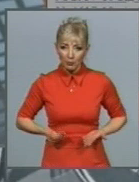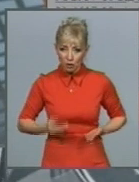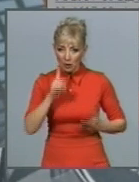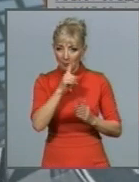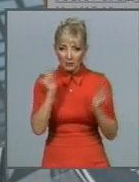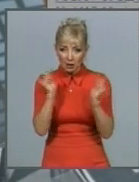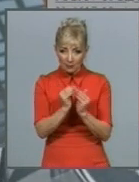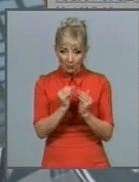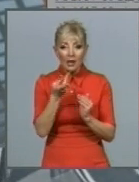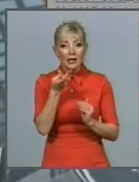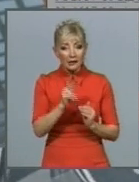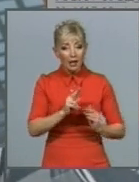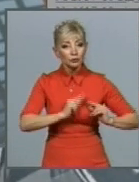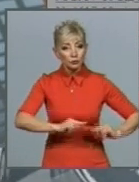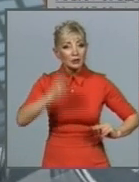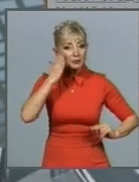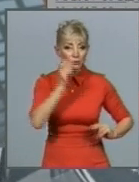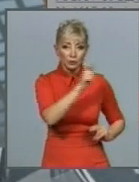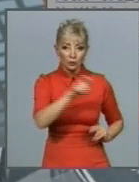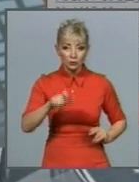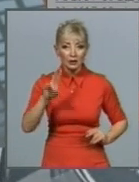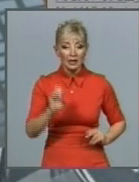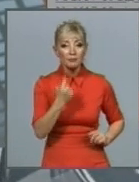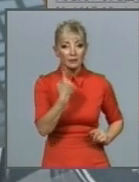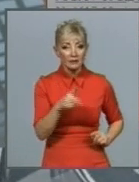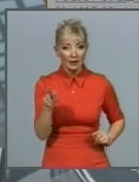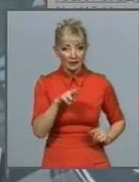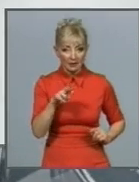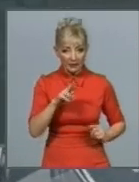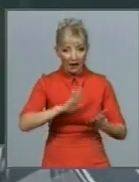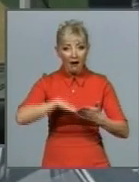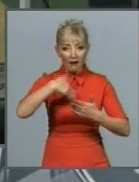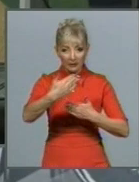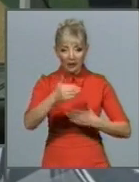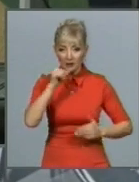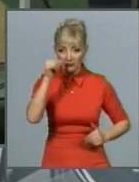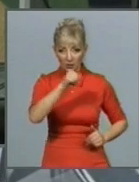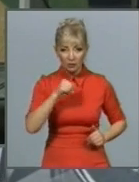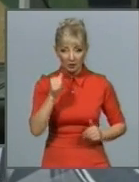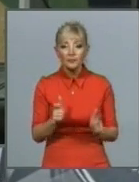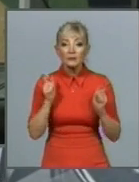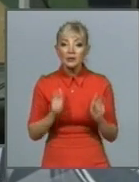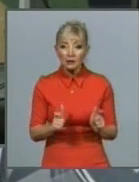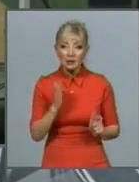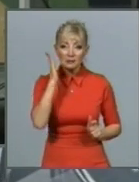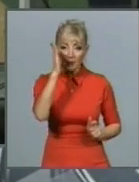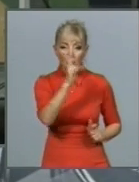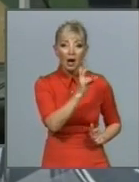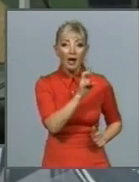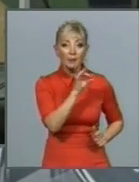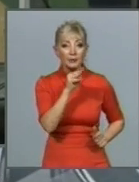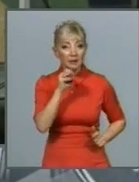мінімум, встановлений для працездатних осіб на 1 січня календарного року. Згідно з прогнозом Кабінету